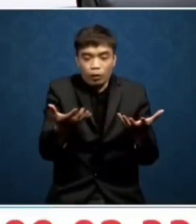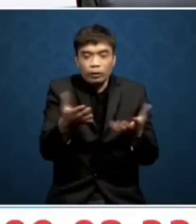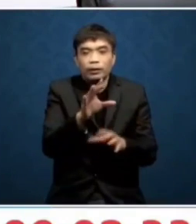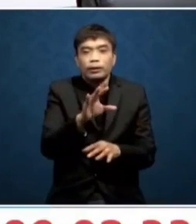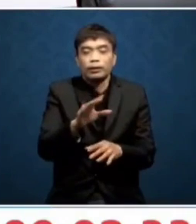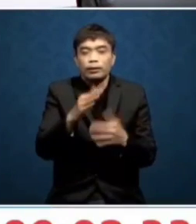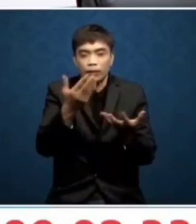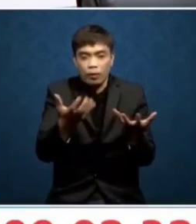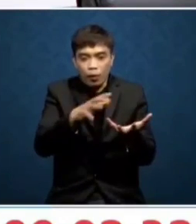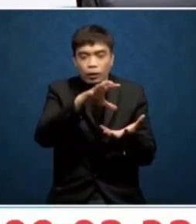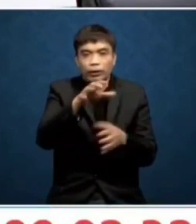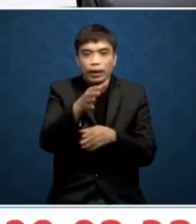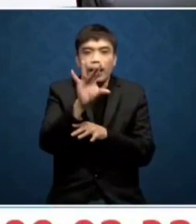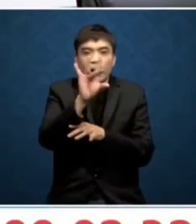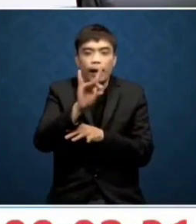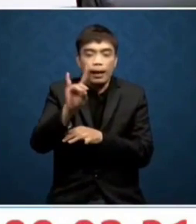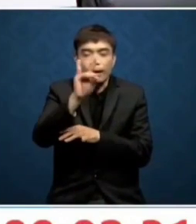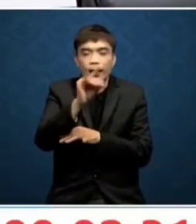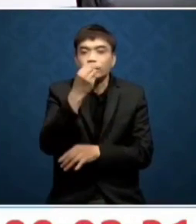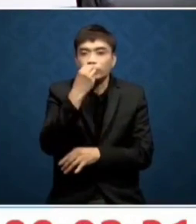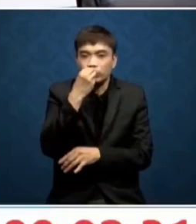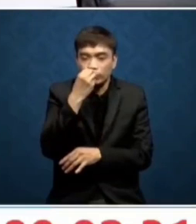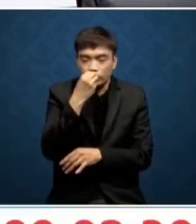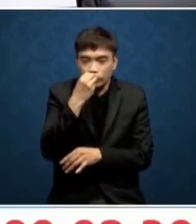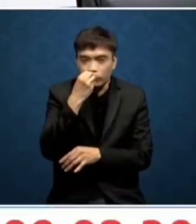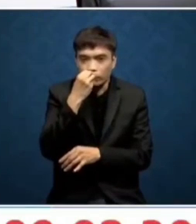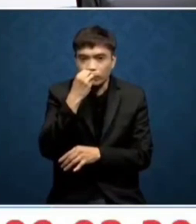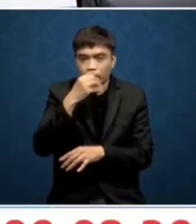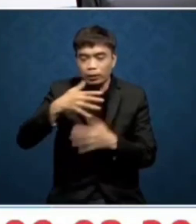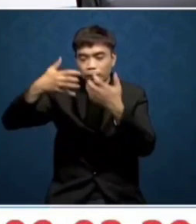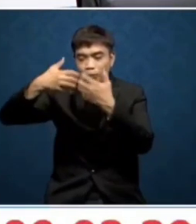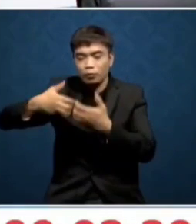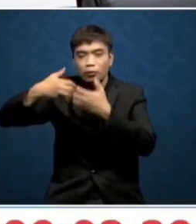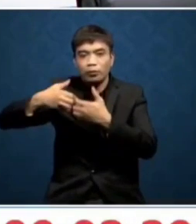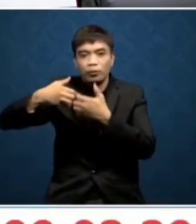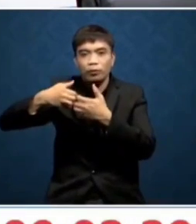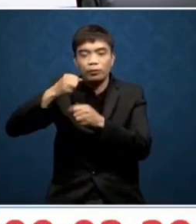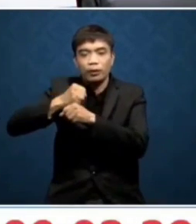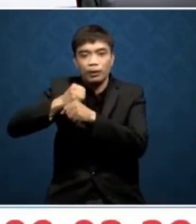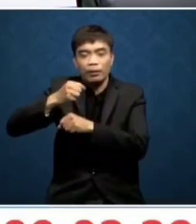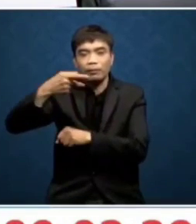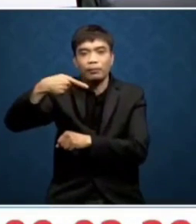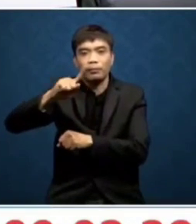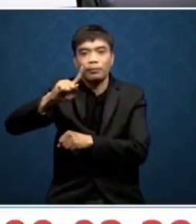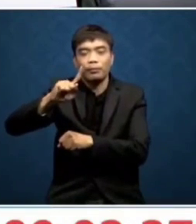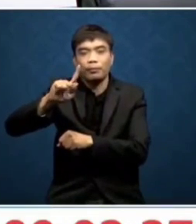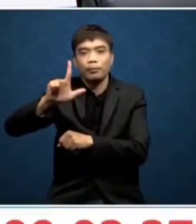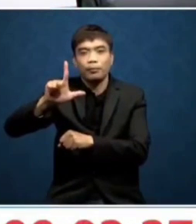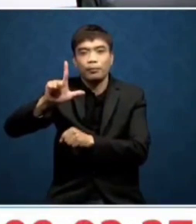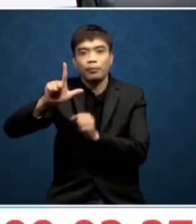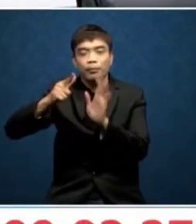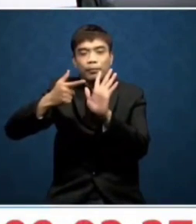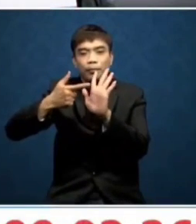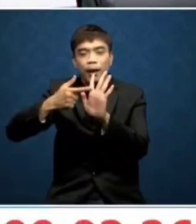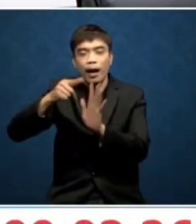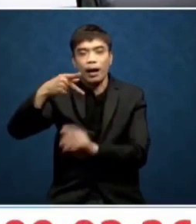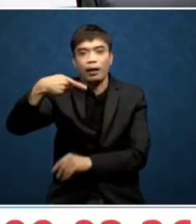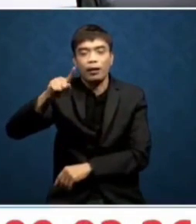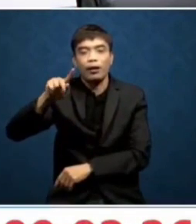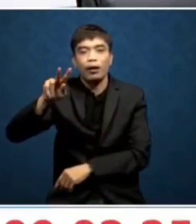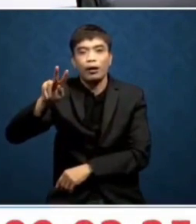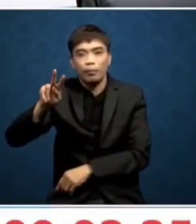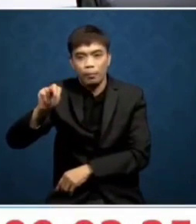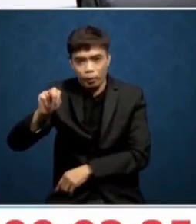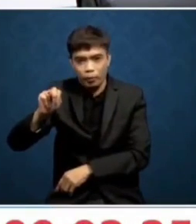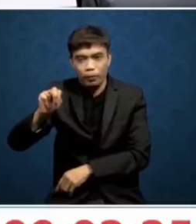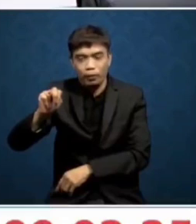ประปลตทผลิตในประเทศไยส่งผลให้ราคาปรป lower jdkกกรมละ 10 บาท รถลงเหือกรมละ 6 บา 50 สระตางจึของ